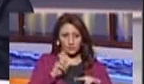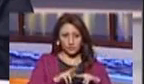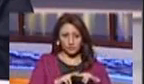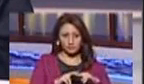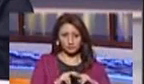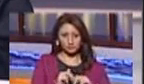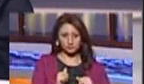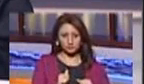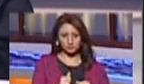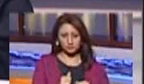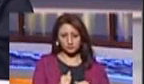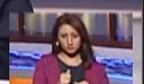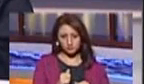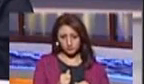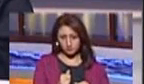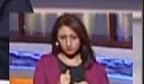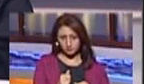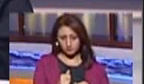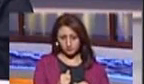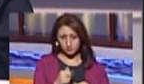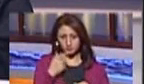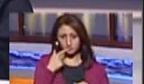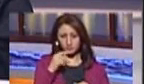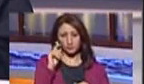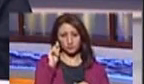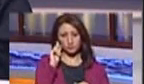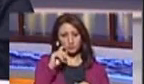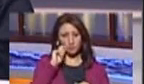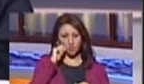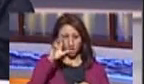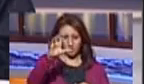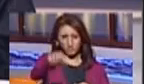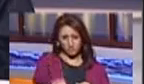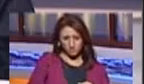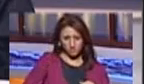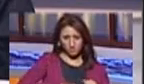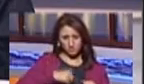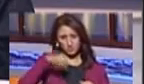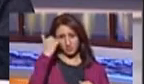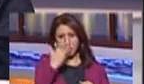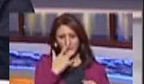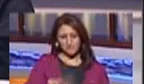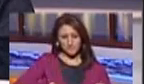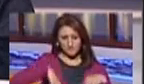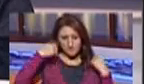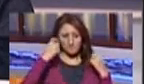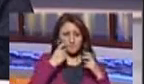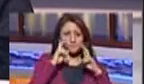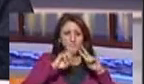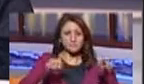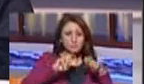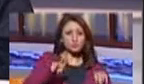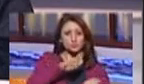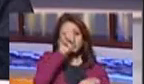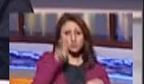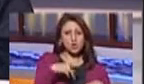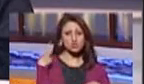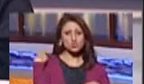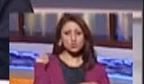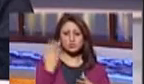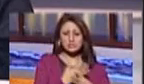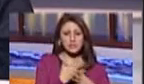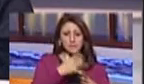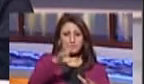العام بإحالة واقعة حمادة صابر مسحول الاتحادية إلى أحد قضاة التحقيق التابعين لوزارة العدل